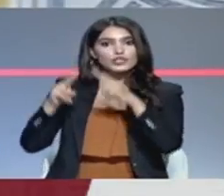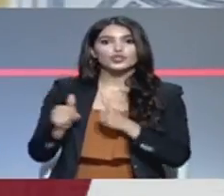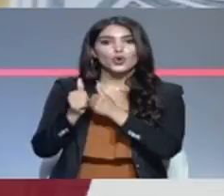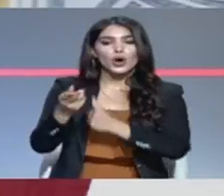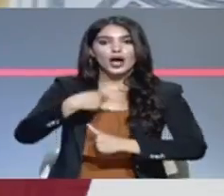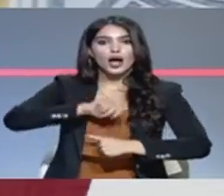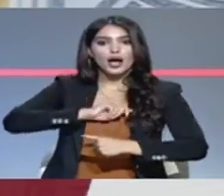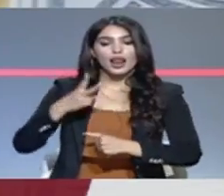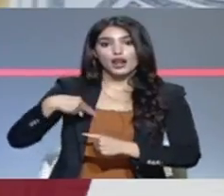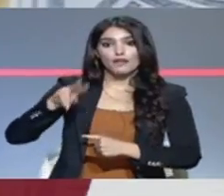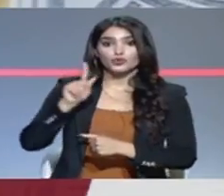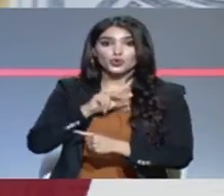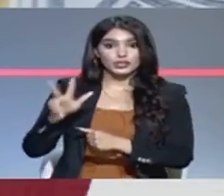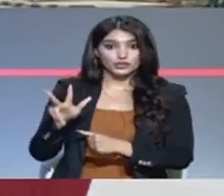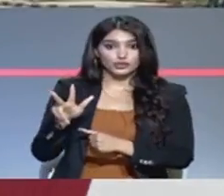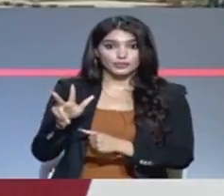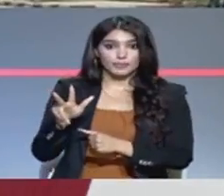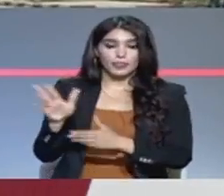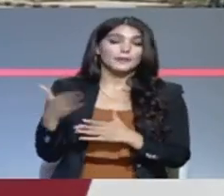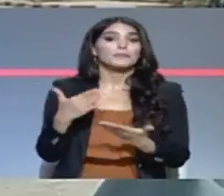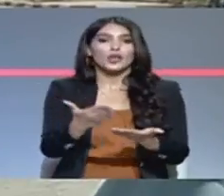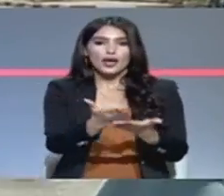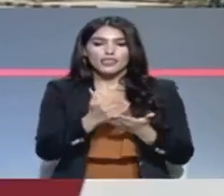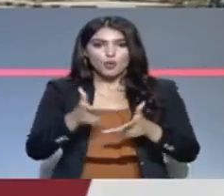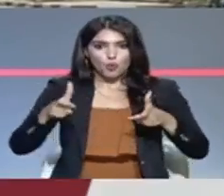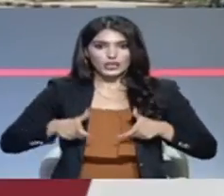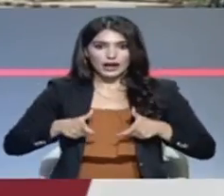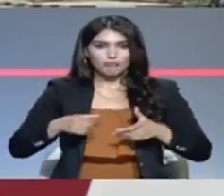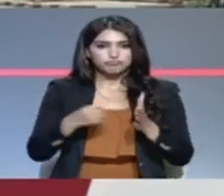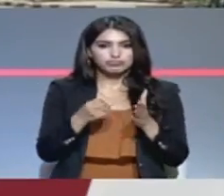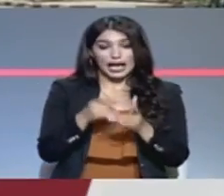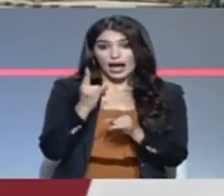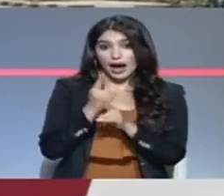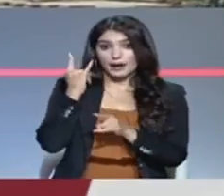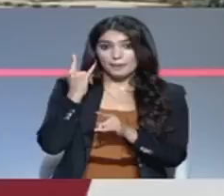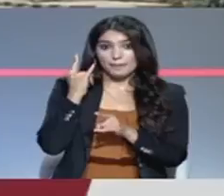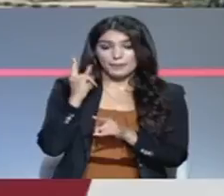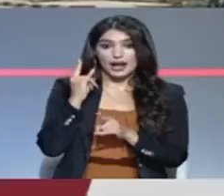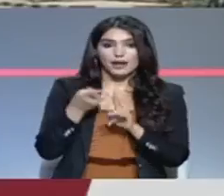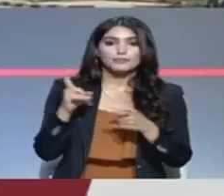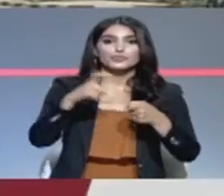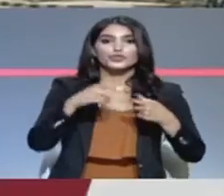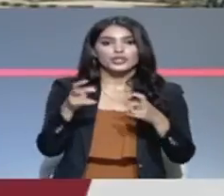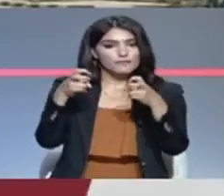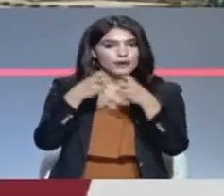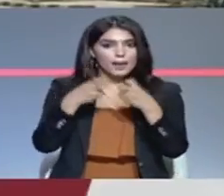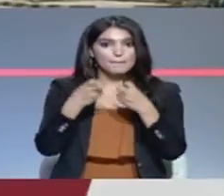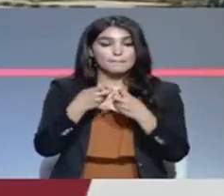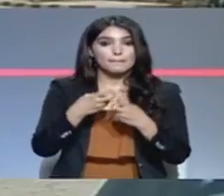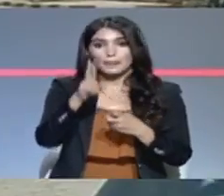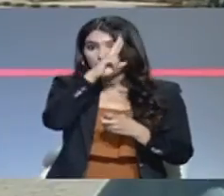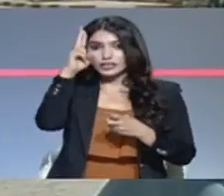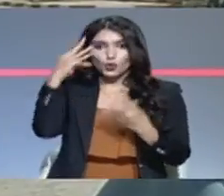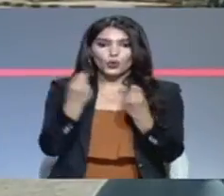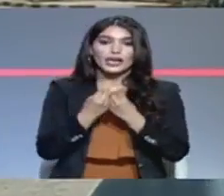سنة 2013. وقع استعارتها باش تشارك في معرض بمدريد بإسبانيا، لأنها